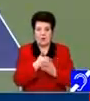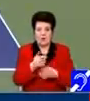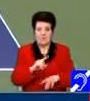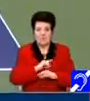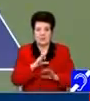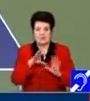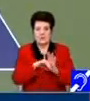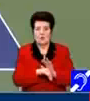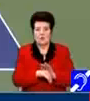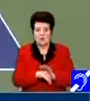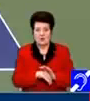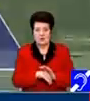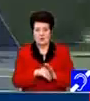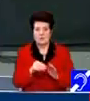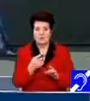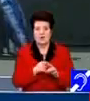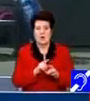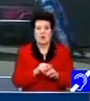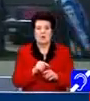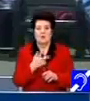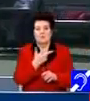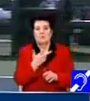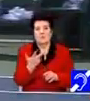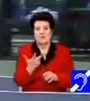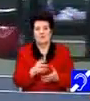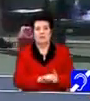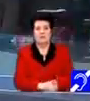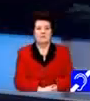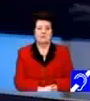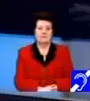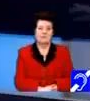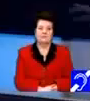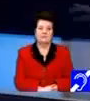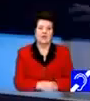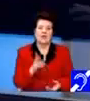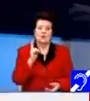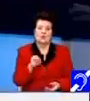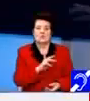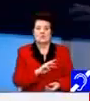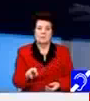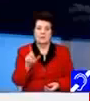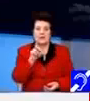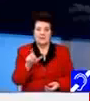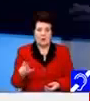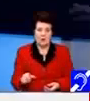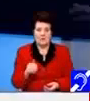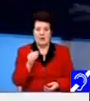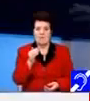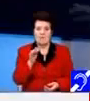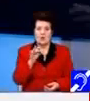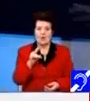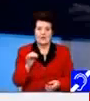și s-au impus în super tiebreak, scor 10 la 3. 20.000 de oameni s-au strâns la Florența